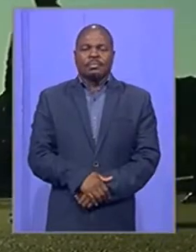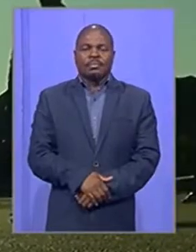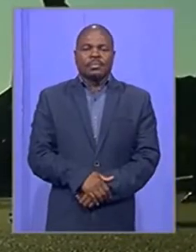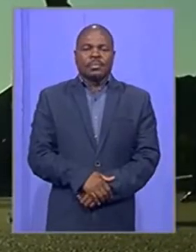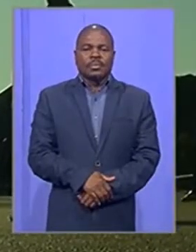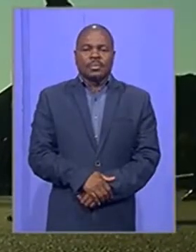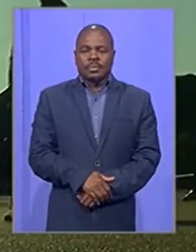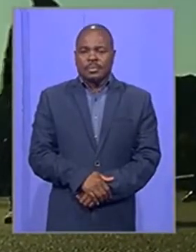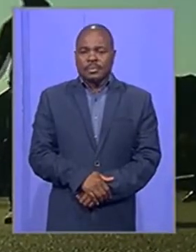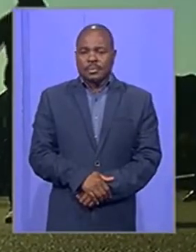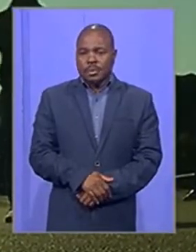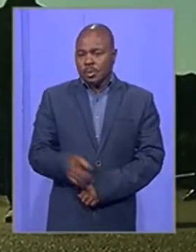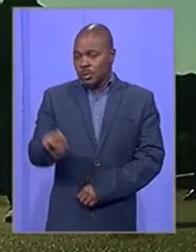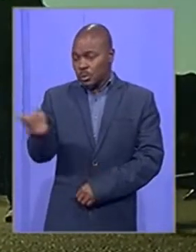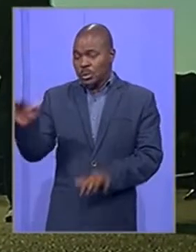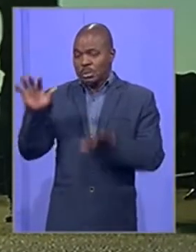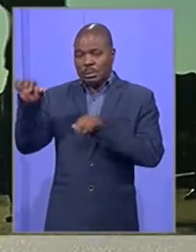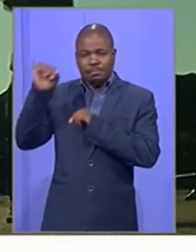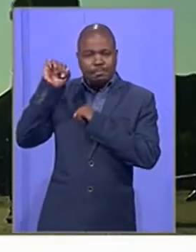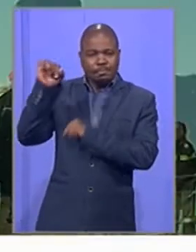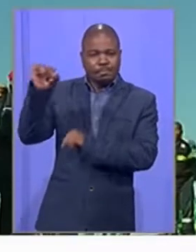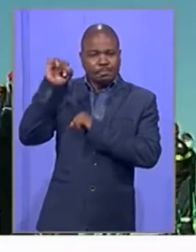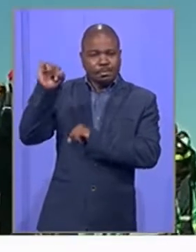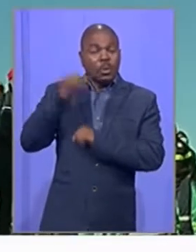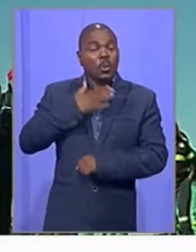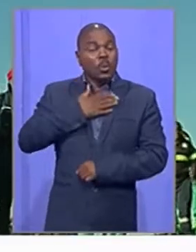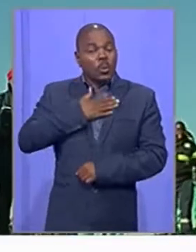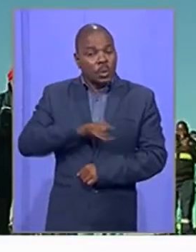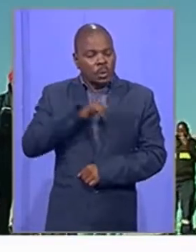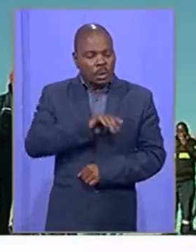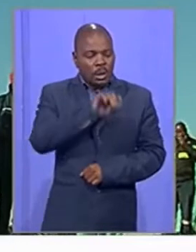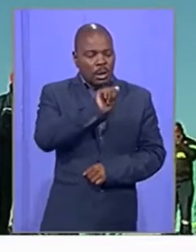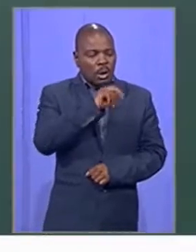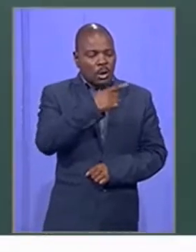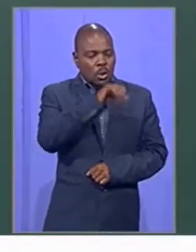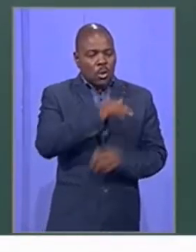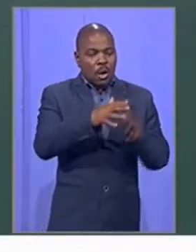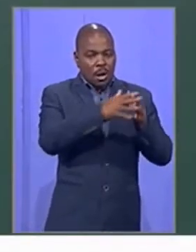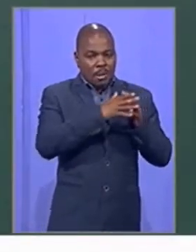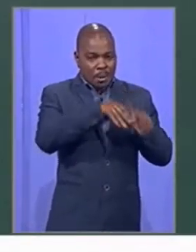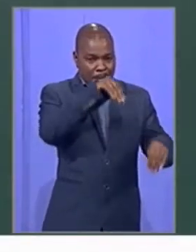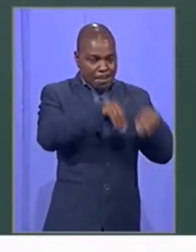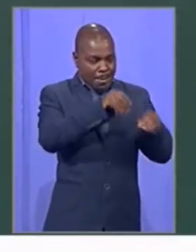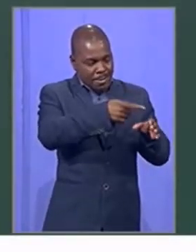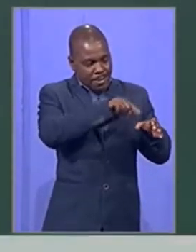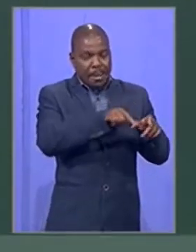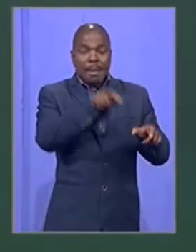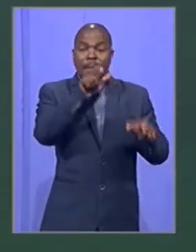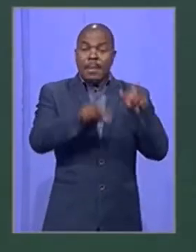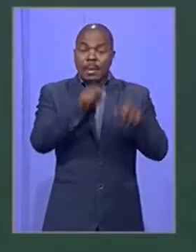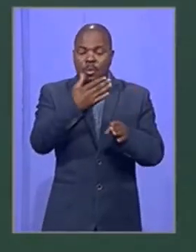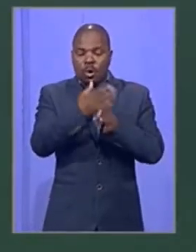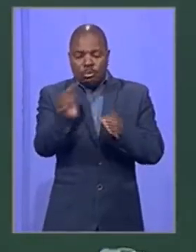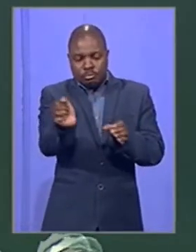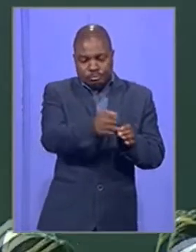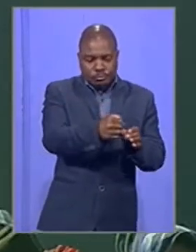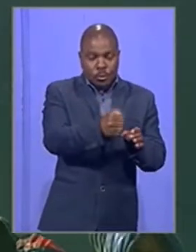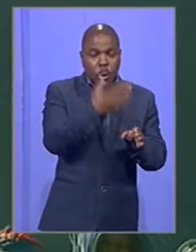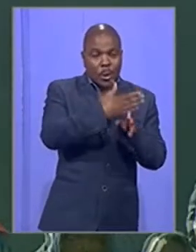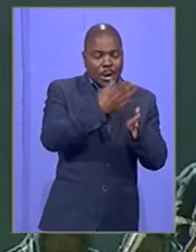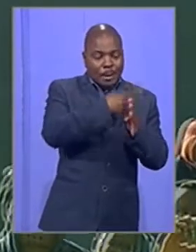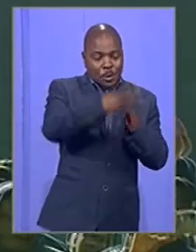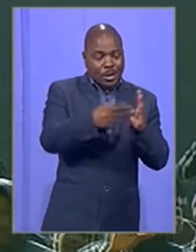Setlhopha seno sa badiraditshupetso ba lopa gore beng ba moepo wa Anglo American o thape baagi go direla ka fa tlase ga projeke